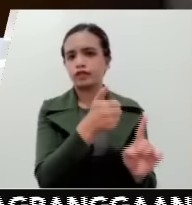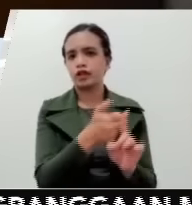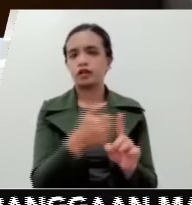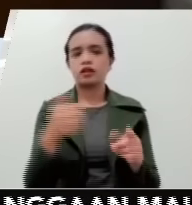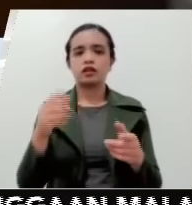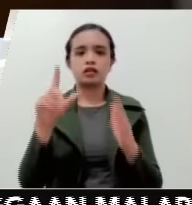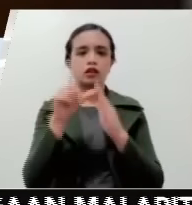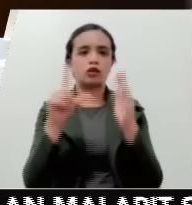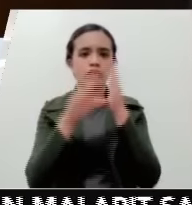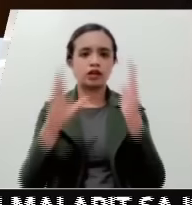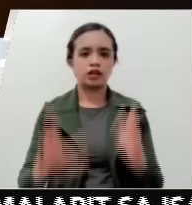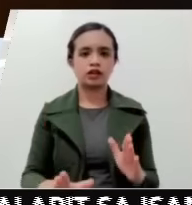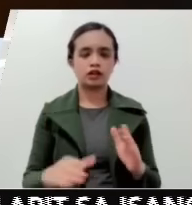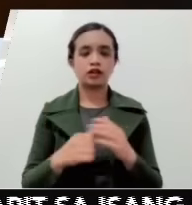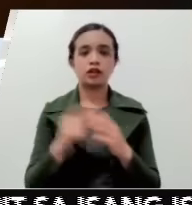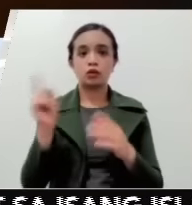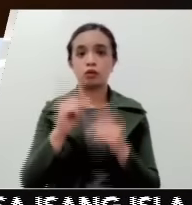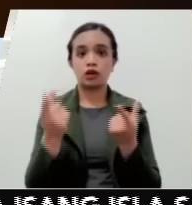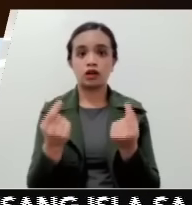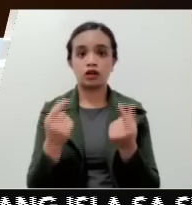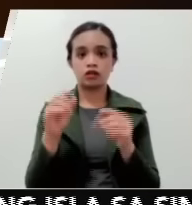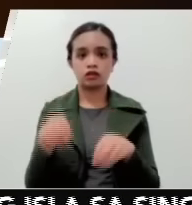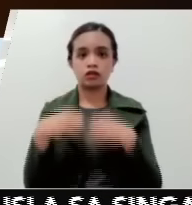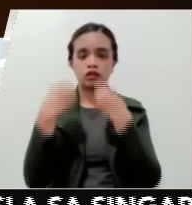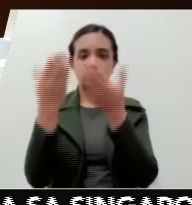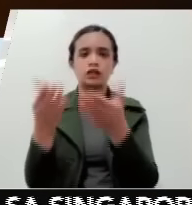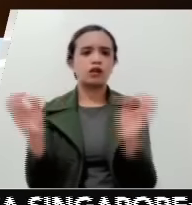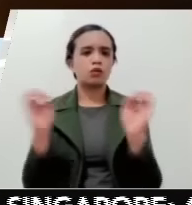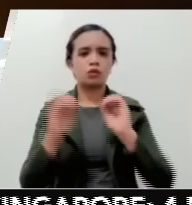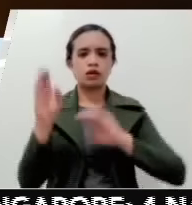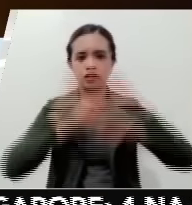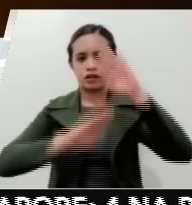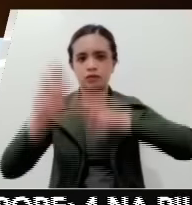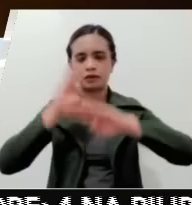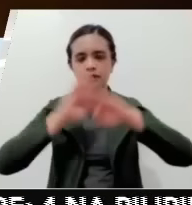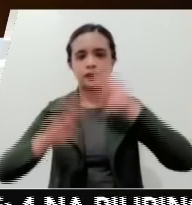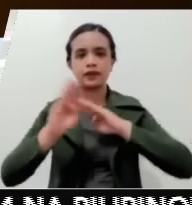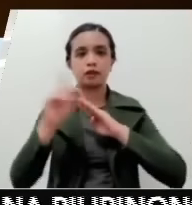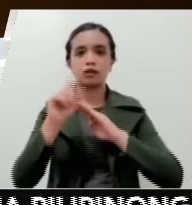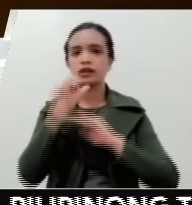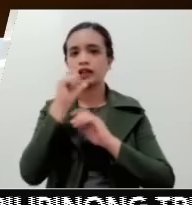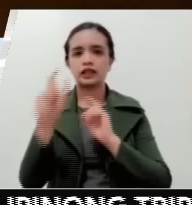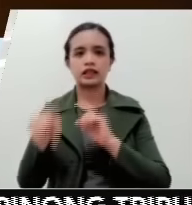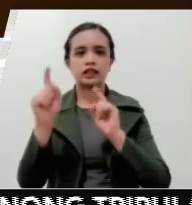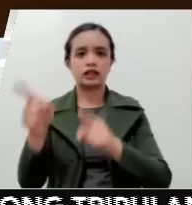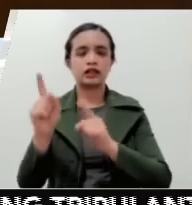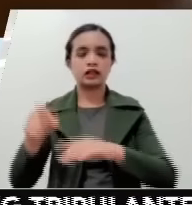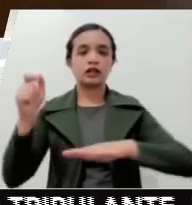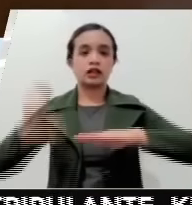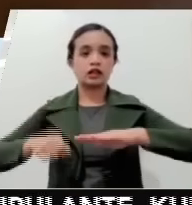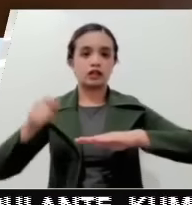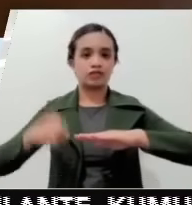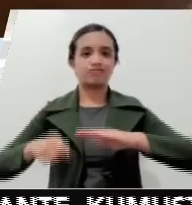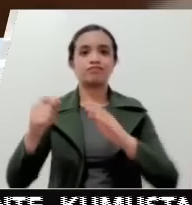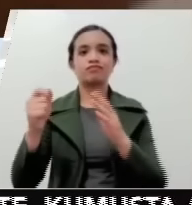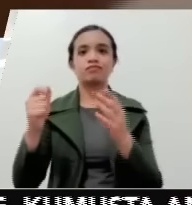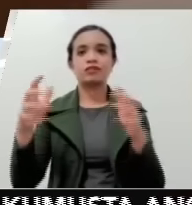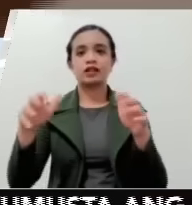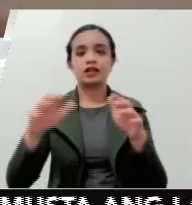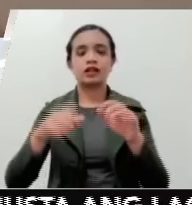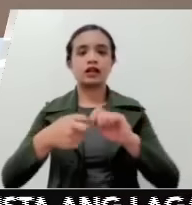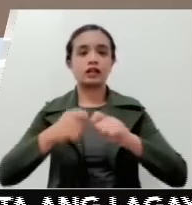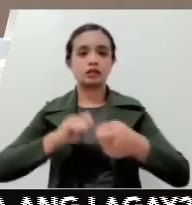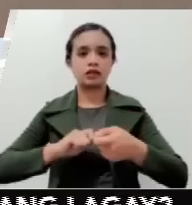alok, hassle-free na non-appearance annulment, kung saan siya na raw ang lalakad ng lahat, kapalit ng